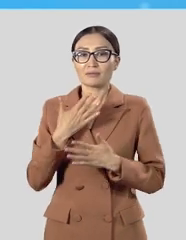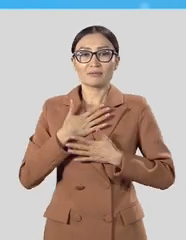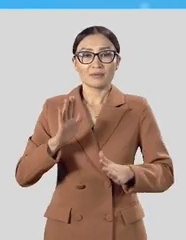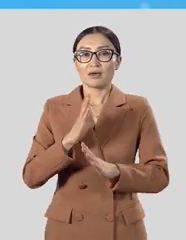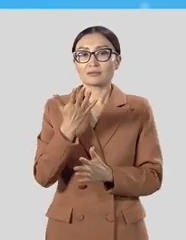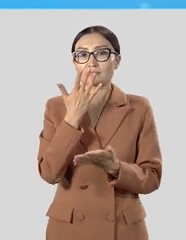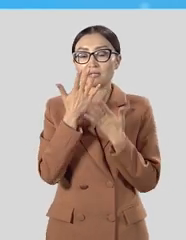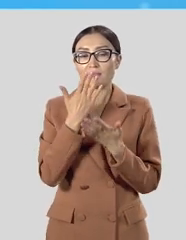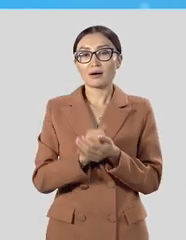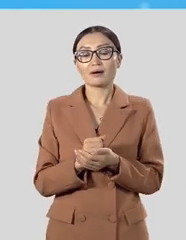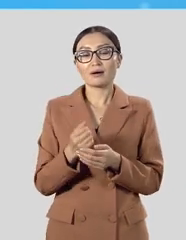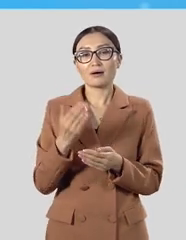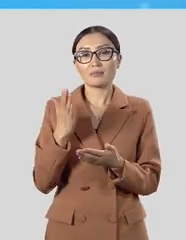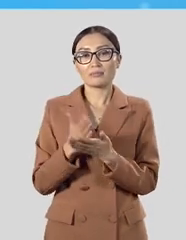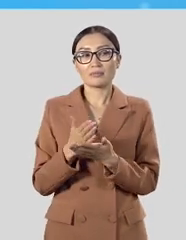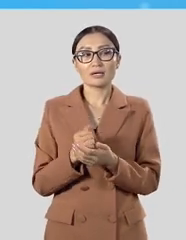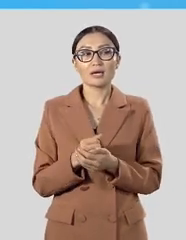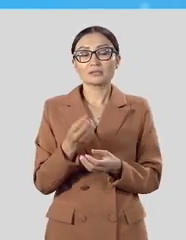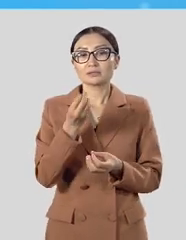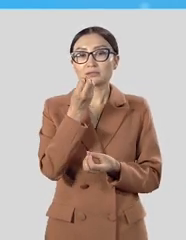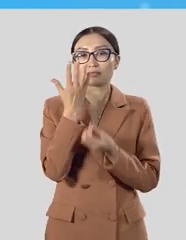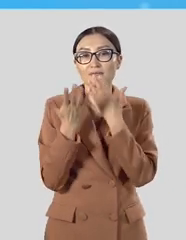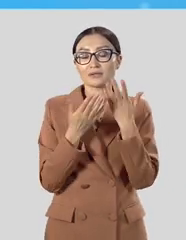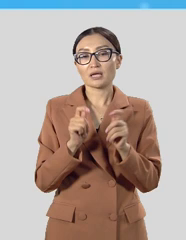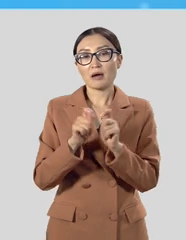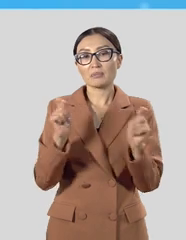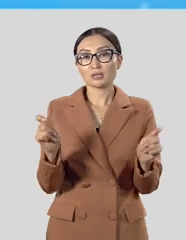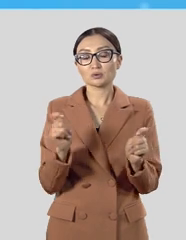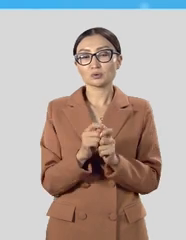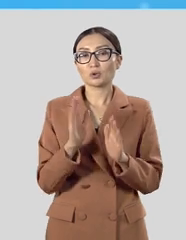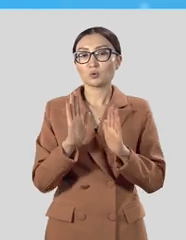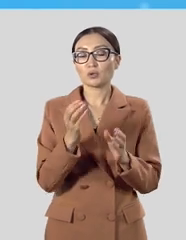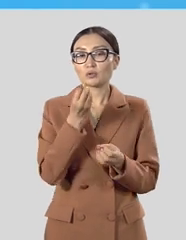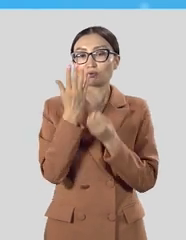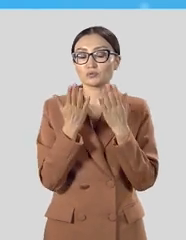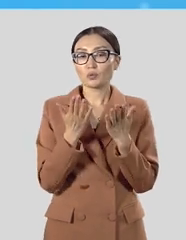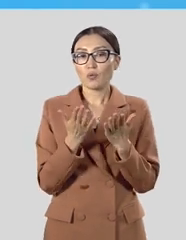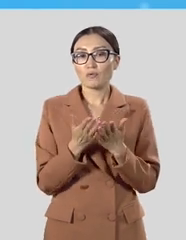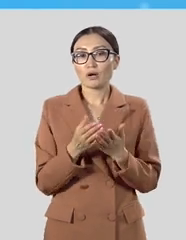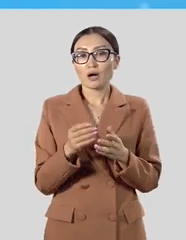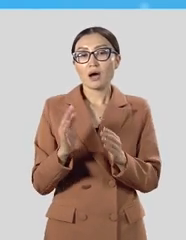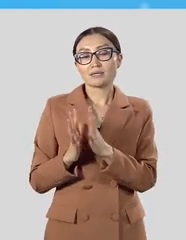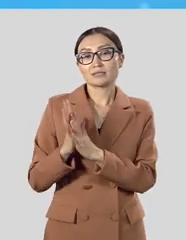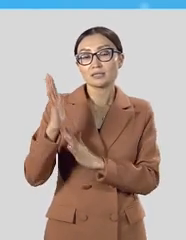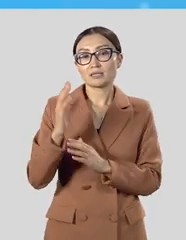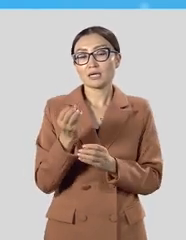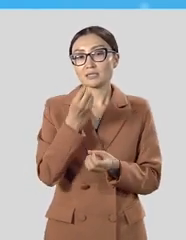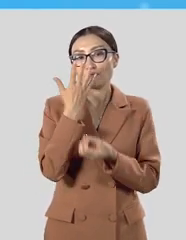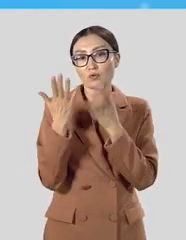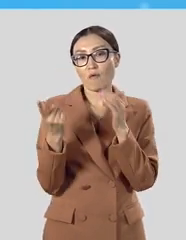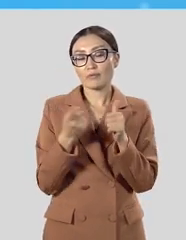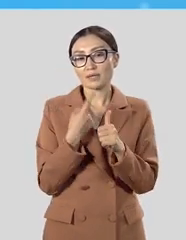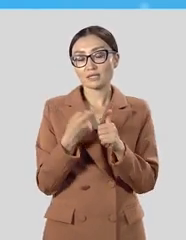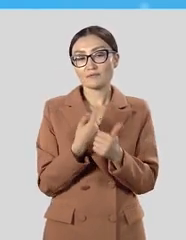запахом разлагающейся плоти. Цветки образуются только у цветковых растений. Цветковыми называются